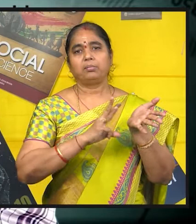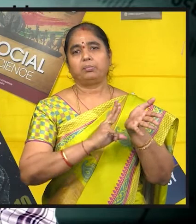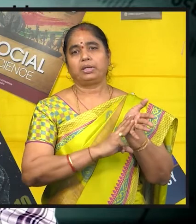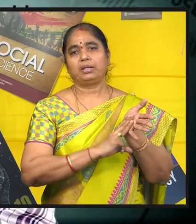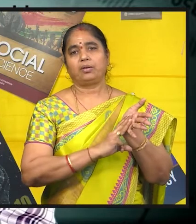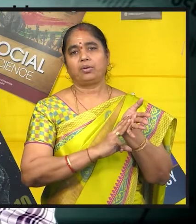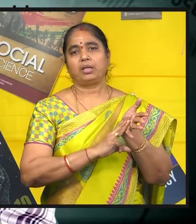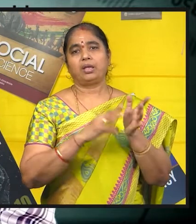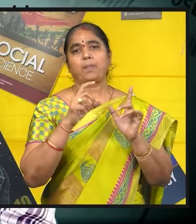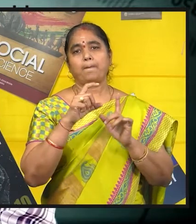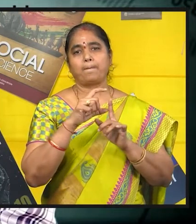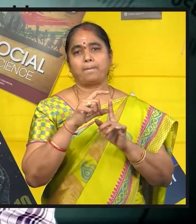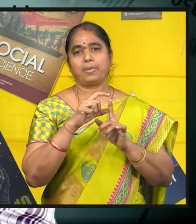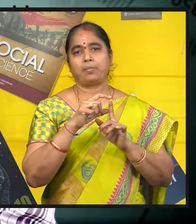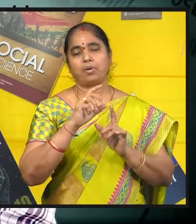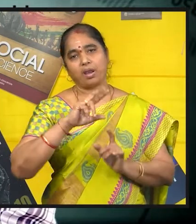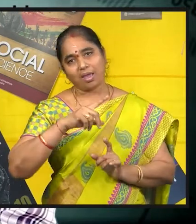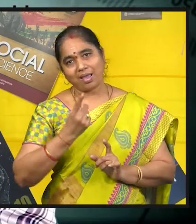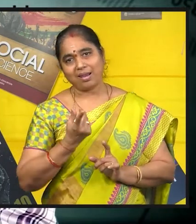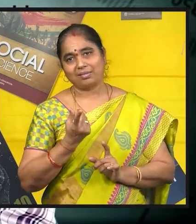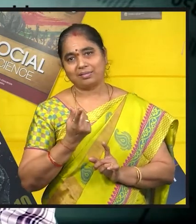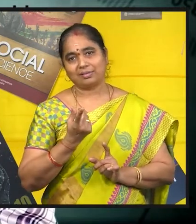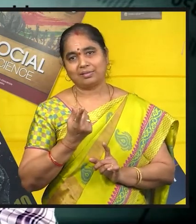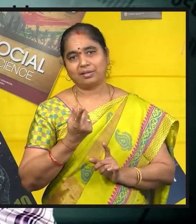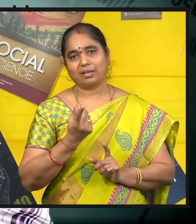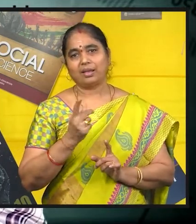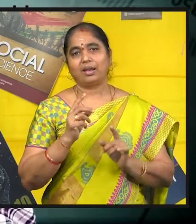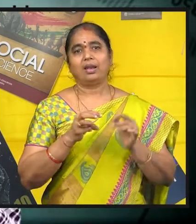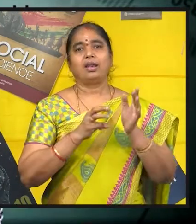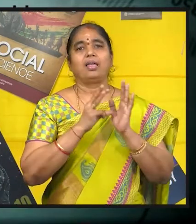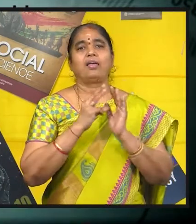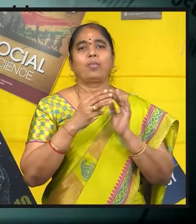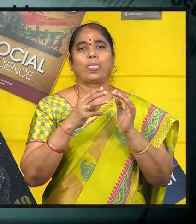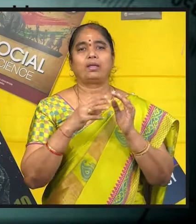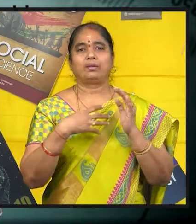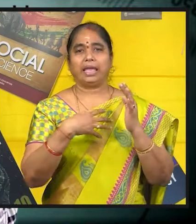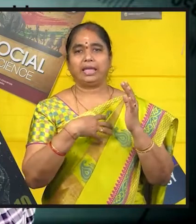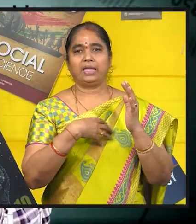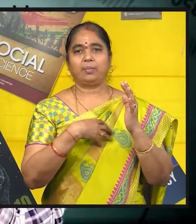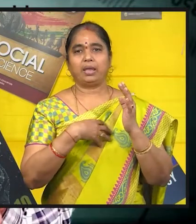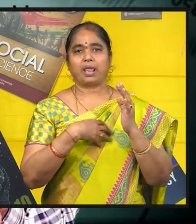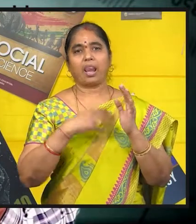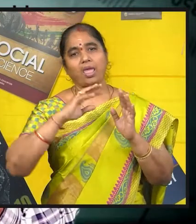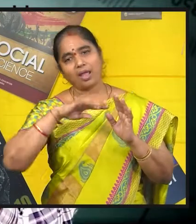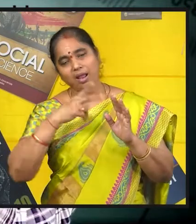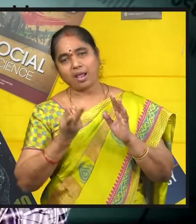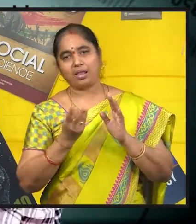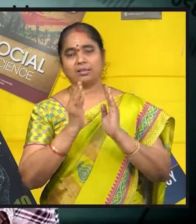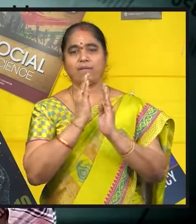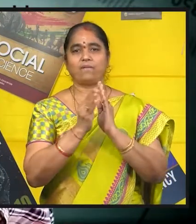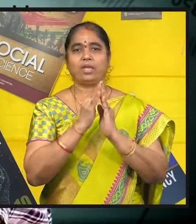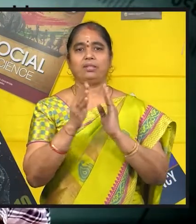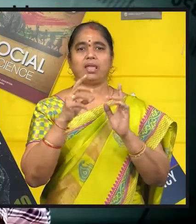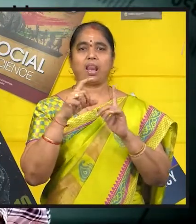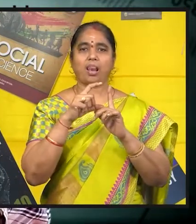தனிமங்களினுடைய தன்மையானது அல்லது அதனுடைய இயற்பியல் மற்றும் வேதியியல் பண்புகள்